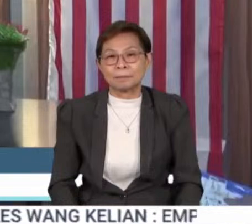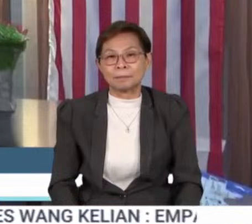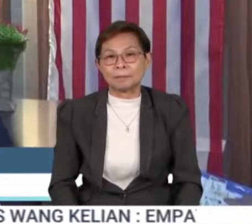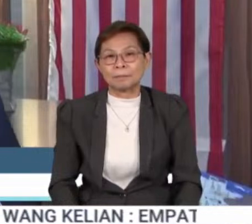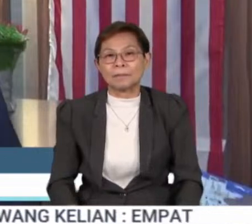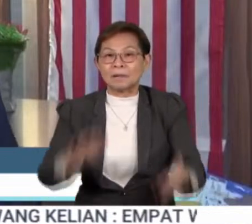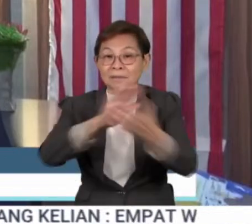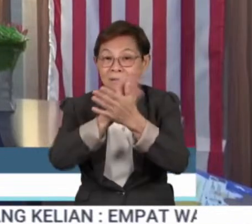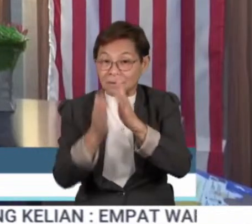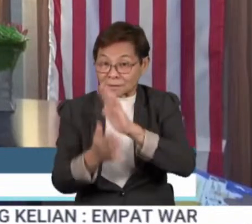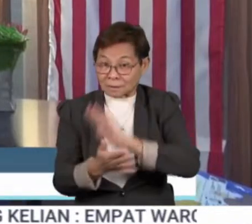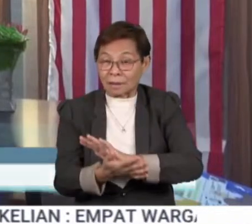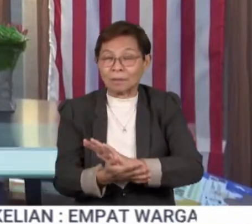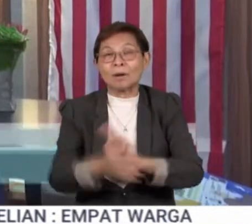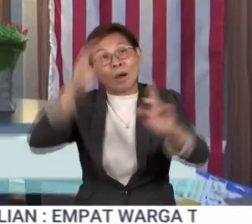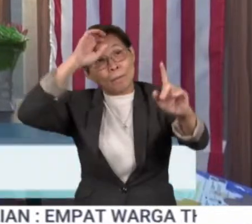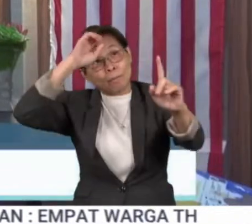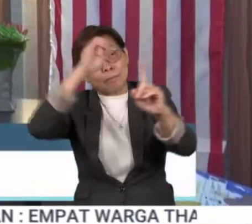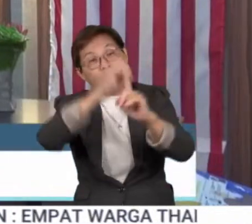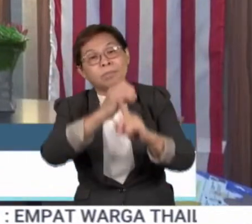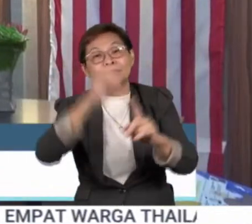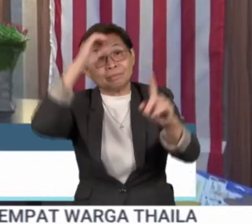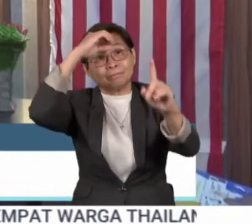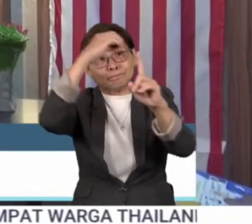Jadi, matlamat kita